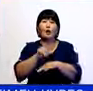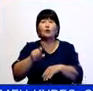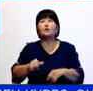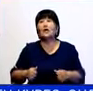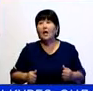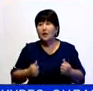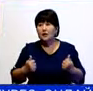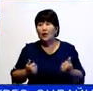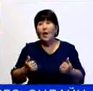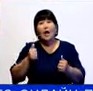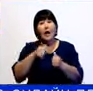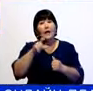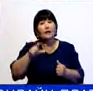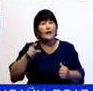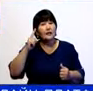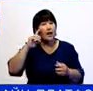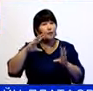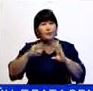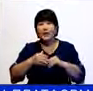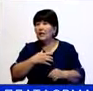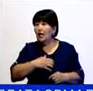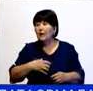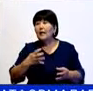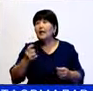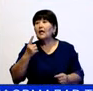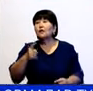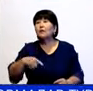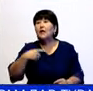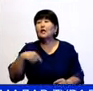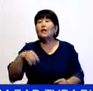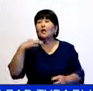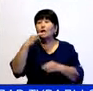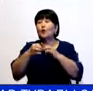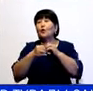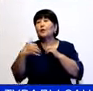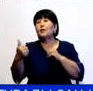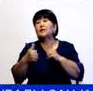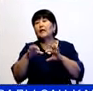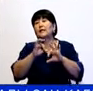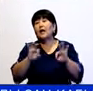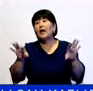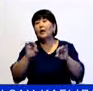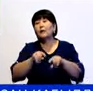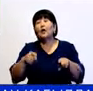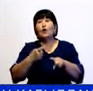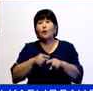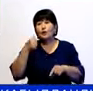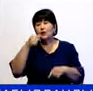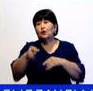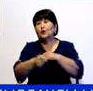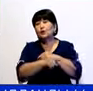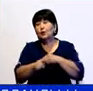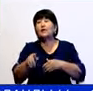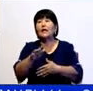төгуде. Сондықтан әр адамның пікірі маңызды. Тағы да айта кетейік, тәулігіне 15 сағаттық хабар тарату осы жылдың соңына